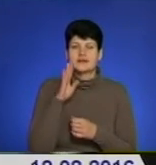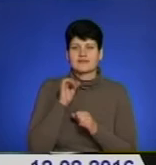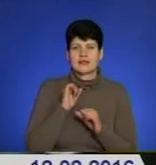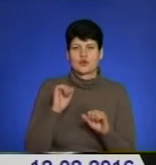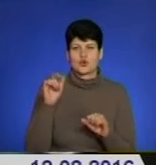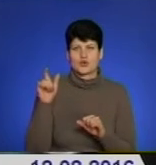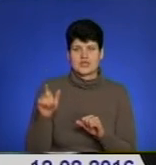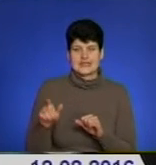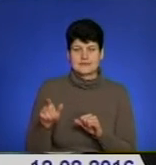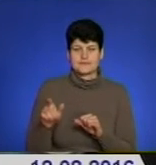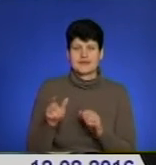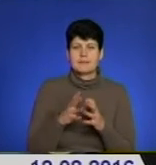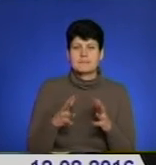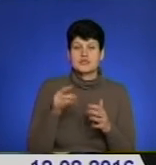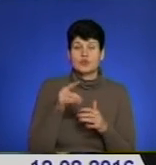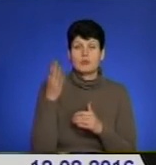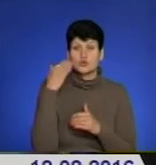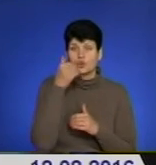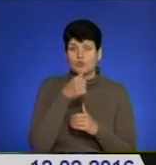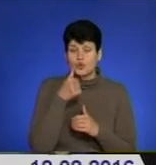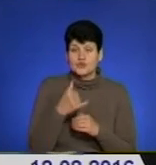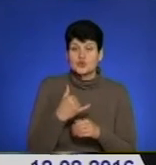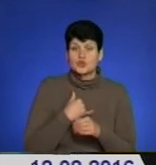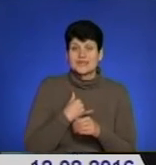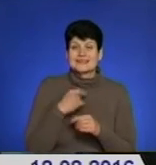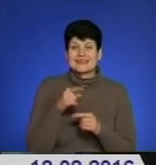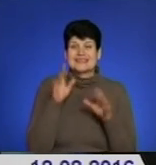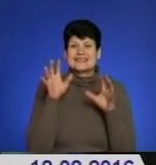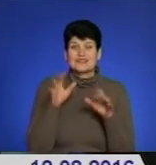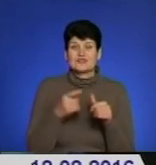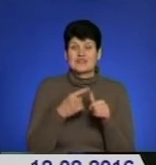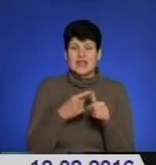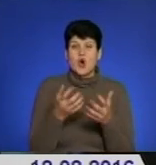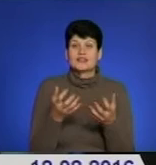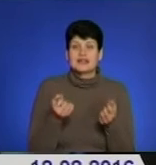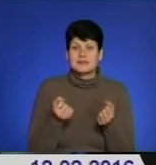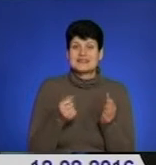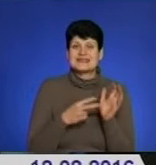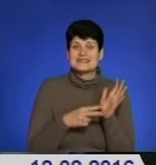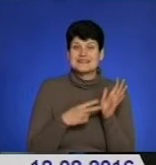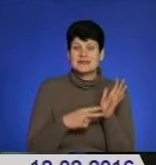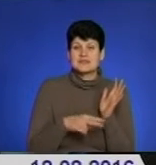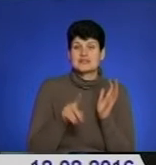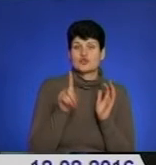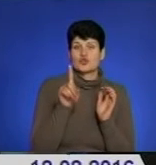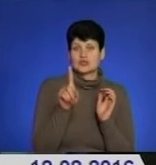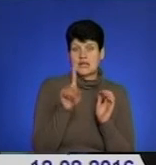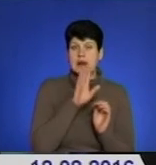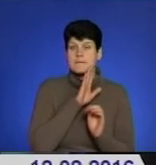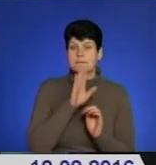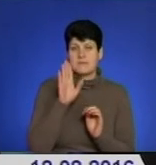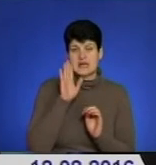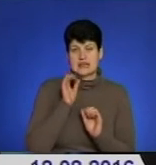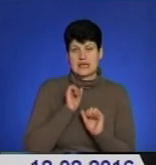матерів-героїнь. Більше того, тільки в минулому році в нас такий статус і звання отримала 71